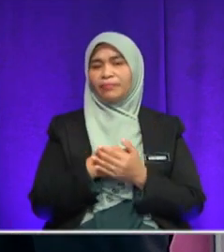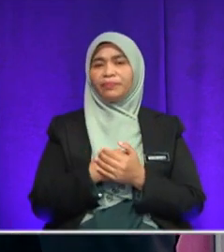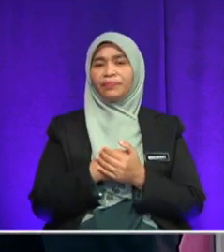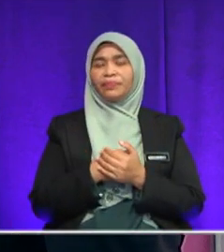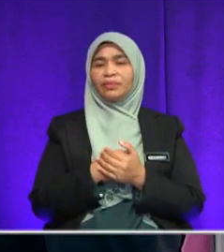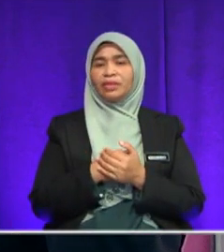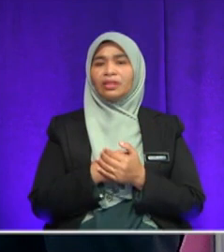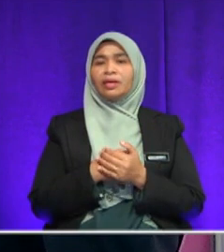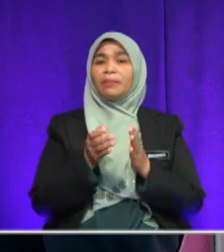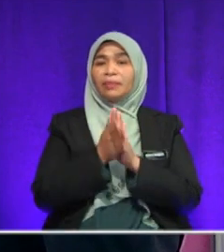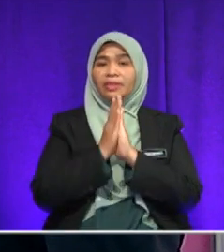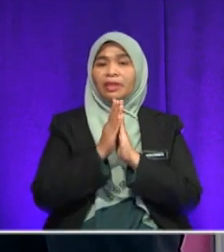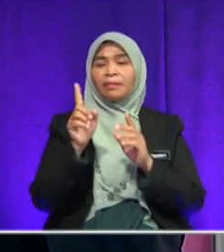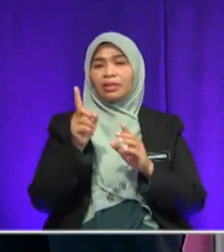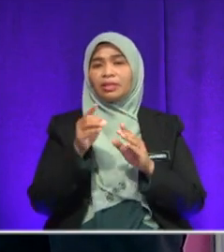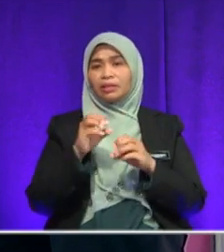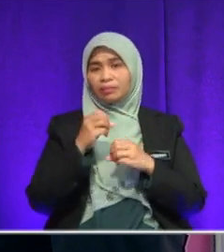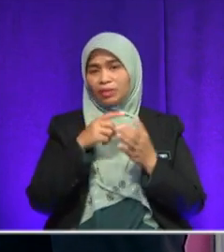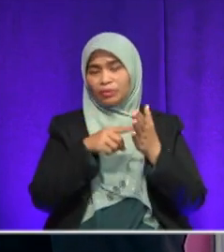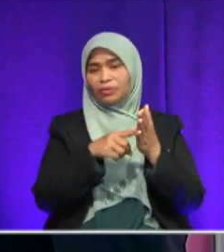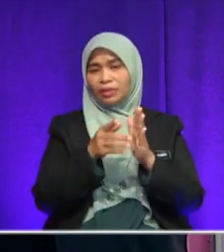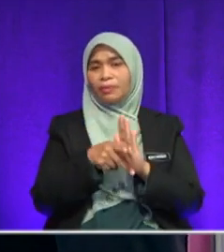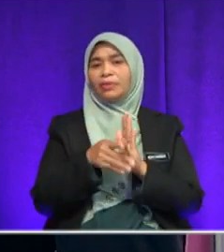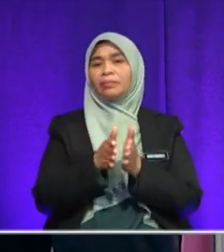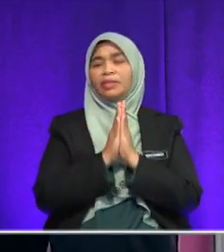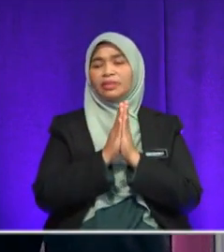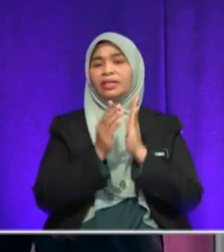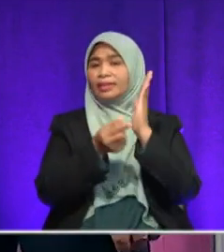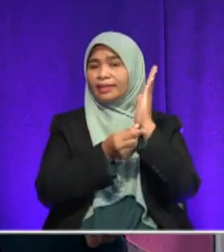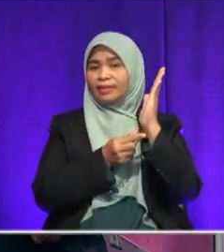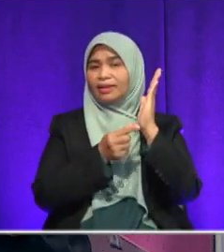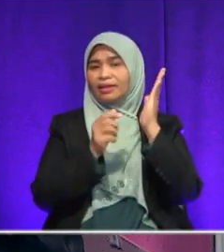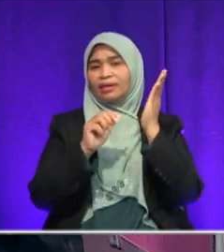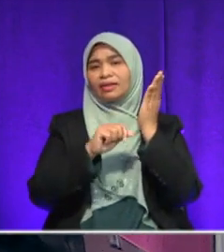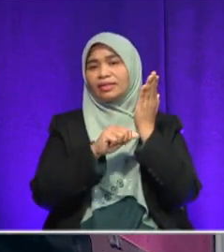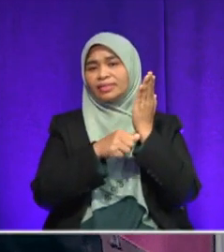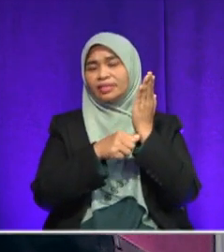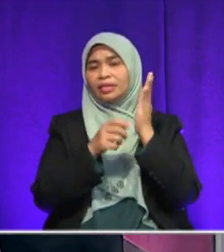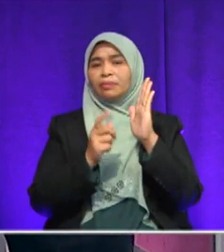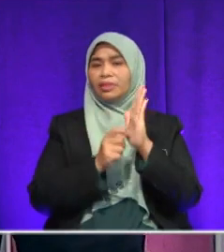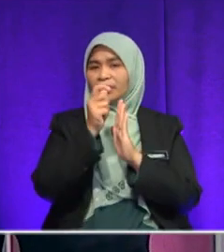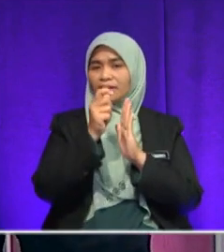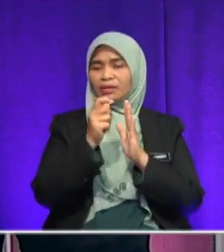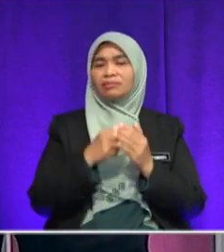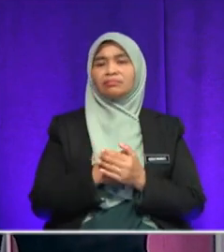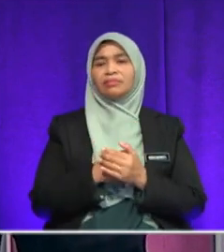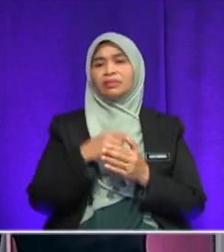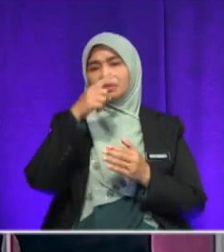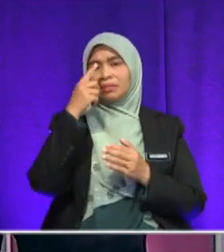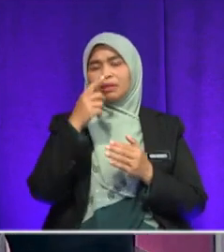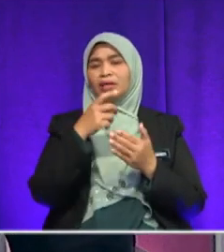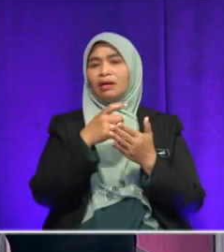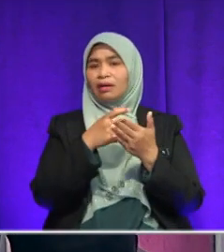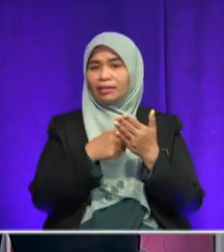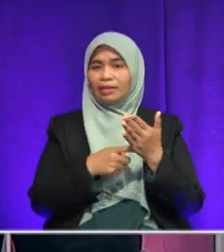pernyataan manakah menerangkan permintaan terhadap getah asli meningkat? So disebabkan oleh berlaku peningkatan dalam getah tiruan. So